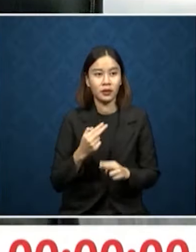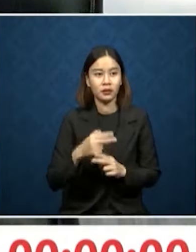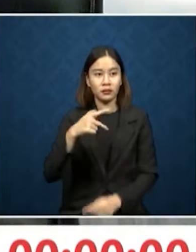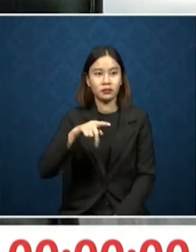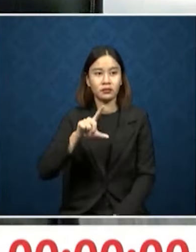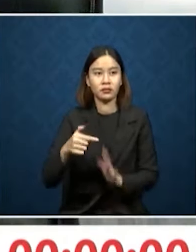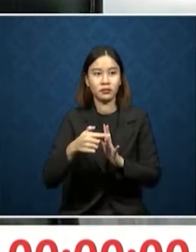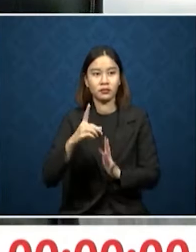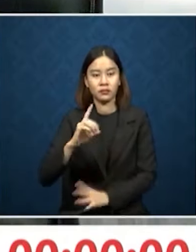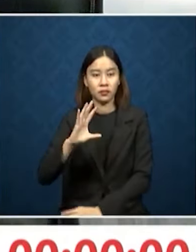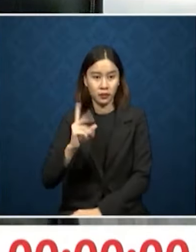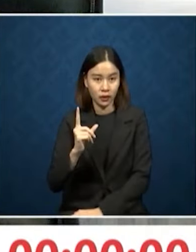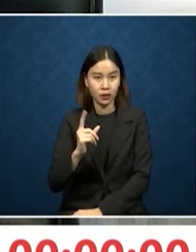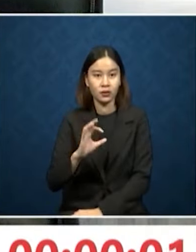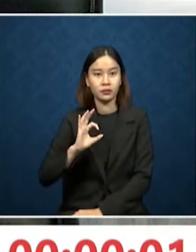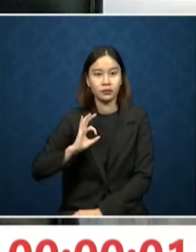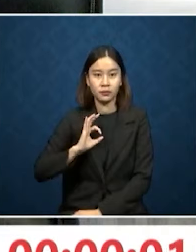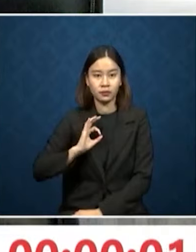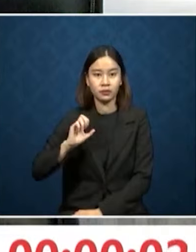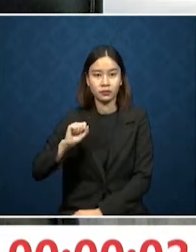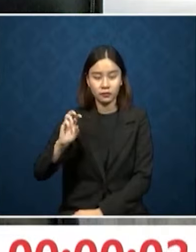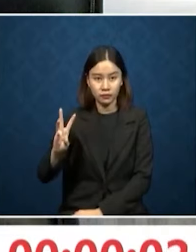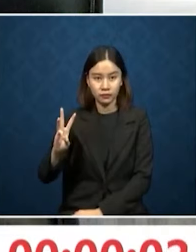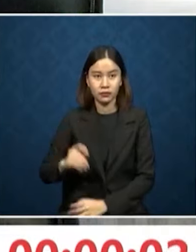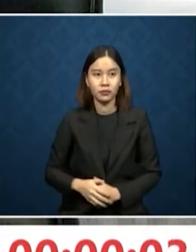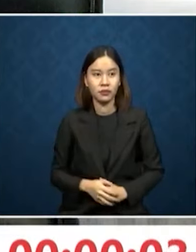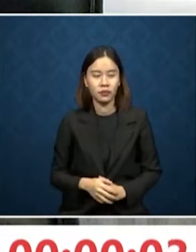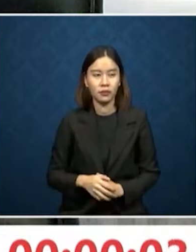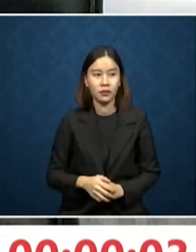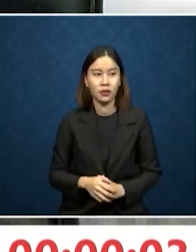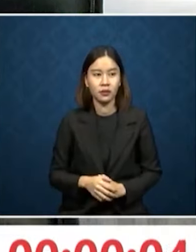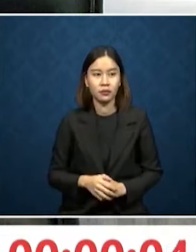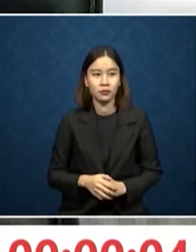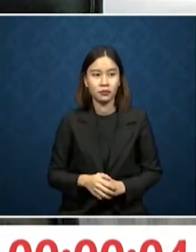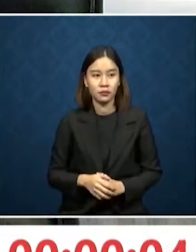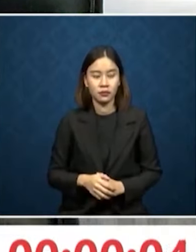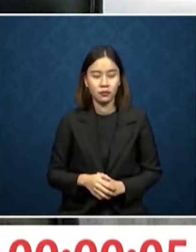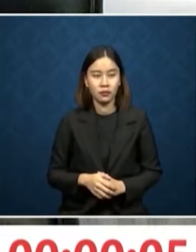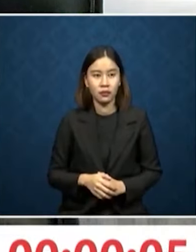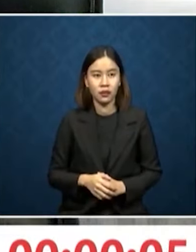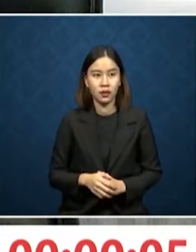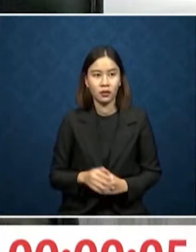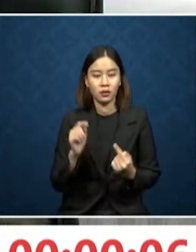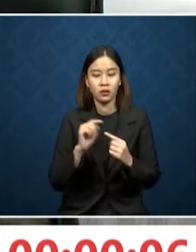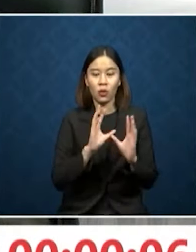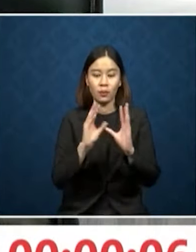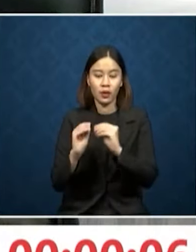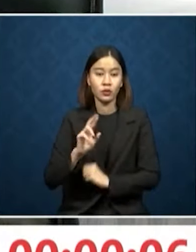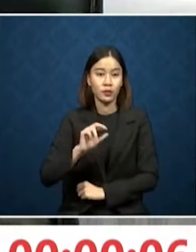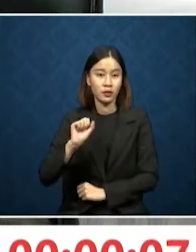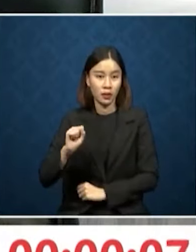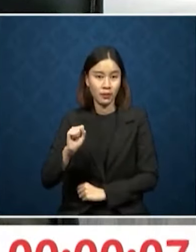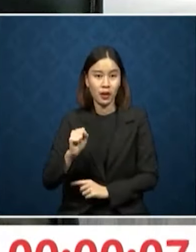ทย์พลเดชปิ่นประทีปสมาชิกวุฒิสภาท่านประธานครับเมื่อครั้งการประชุมรัฐสภ